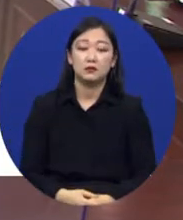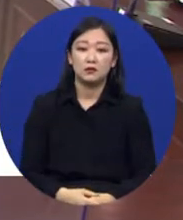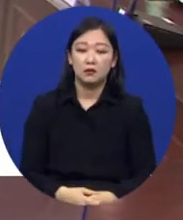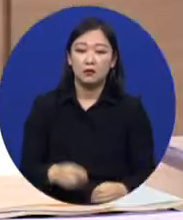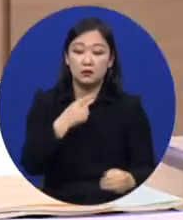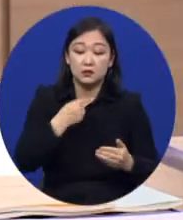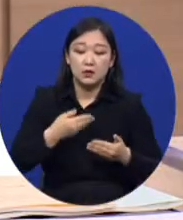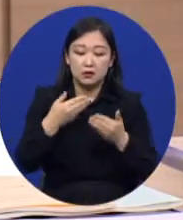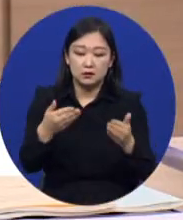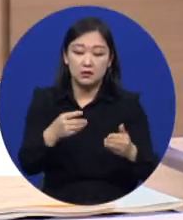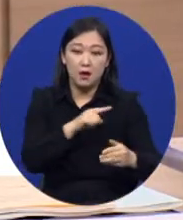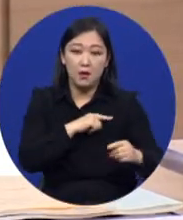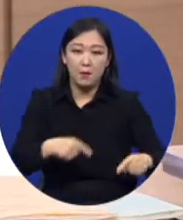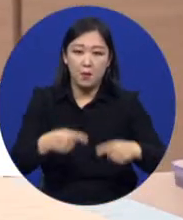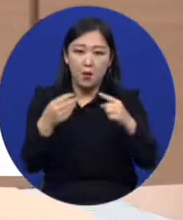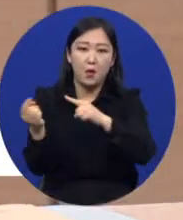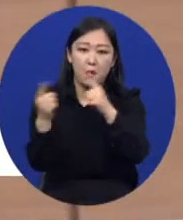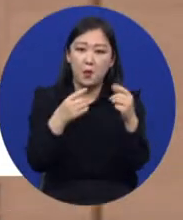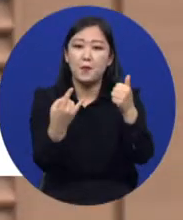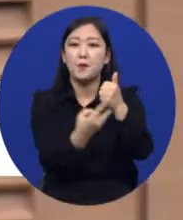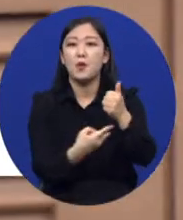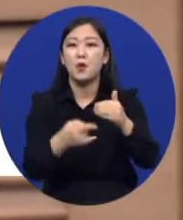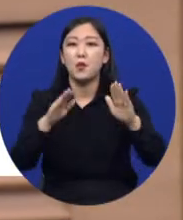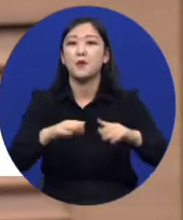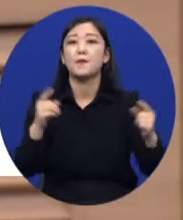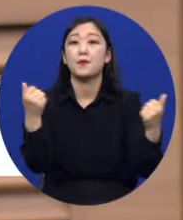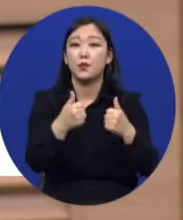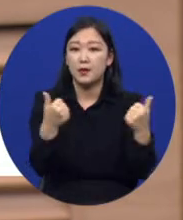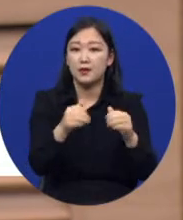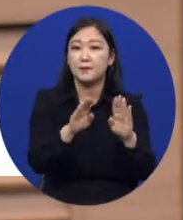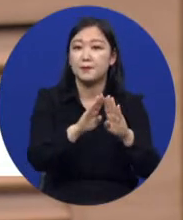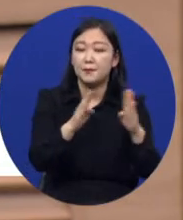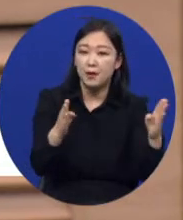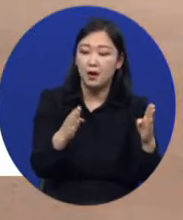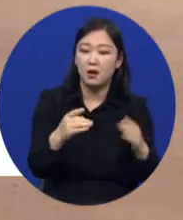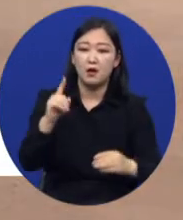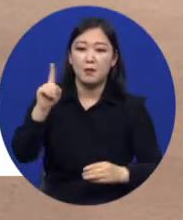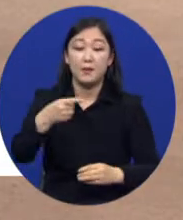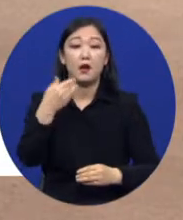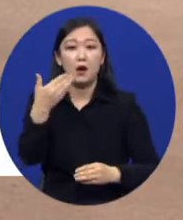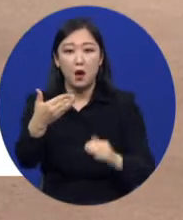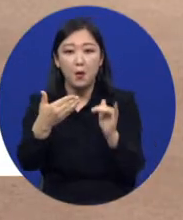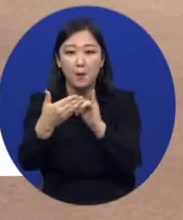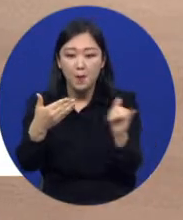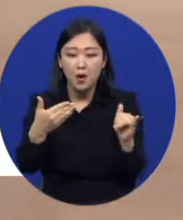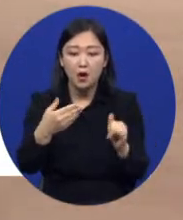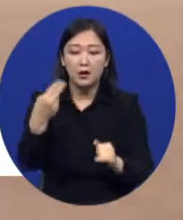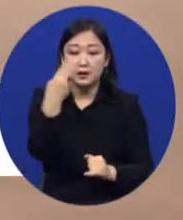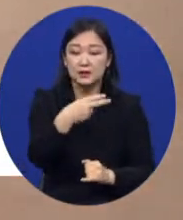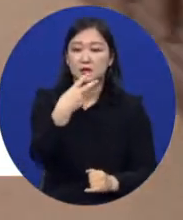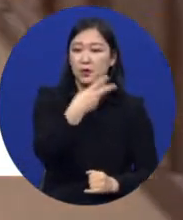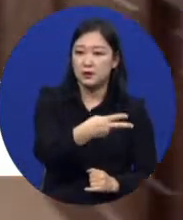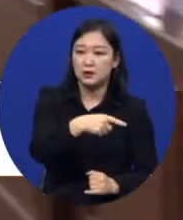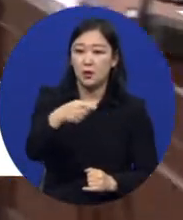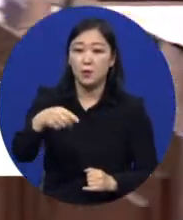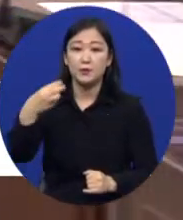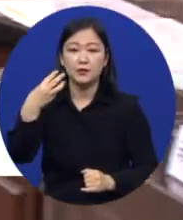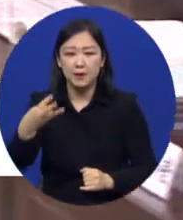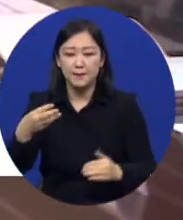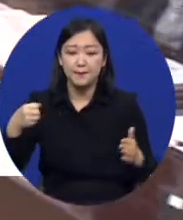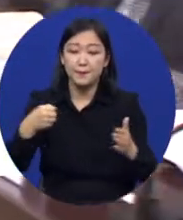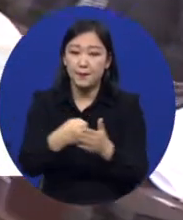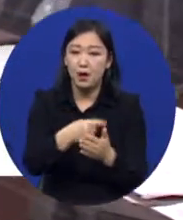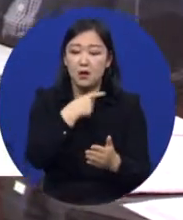명예 회복 위원회 는 오늘 회의를 저로 우레 생존 희생자 100 9명과 2002년부터 2003년 사이에 결정된